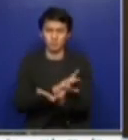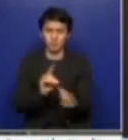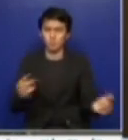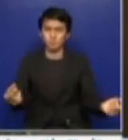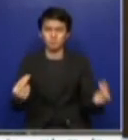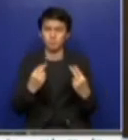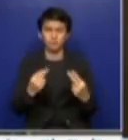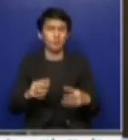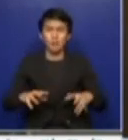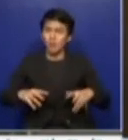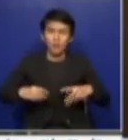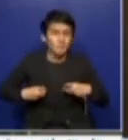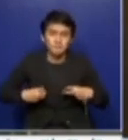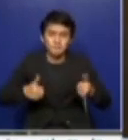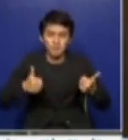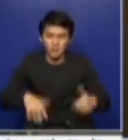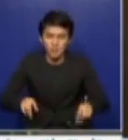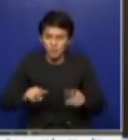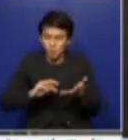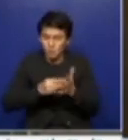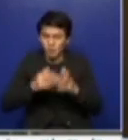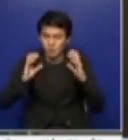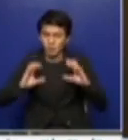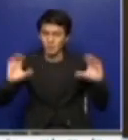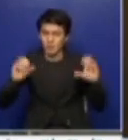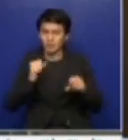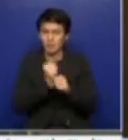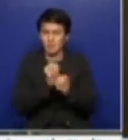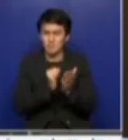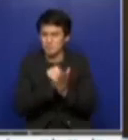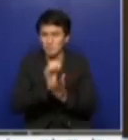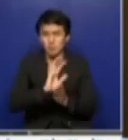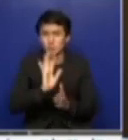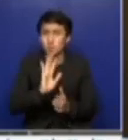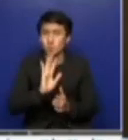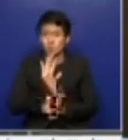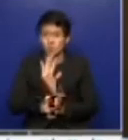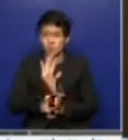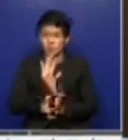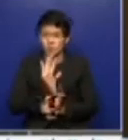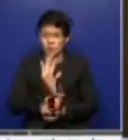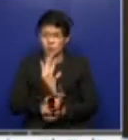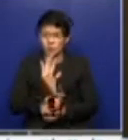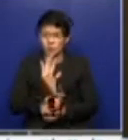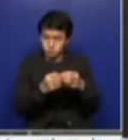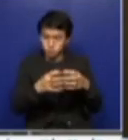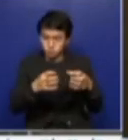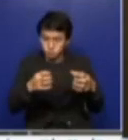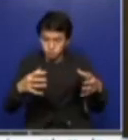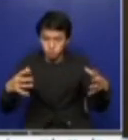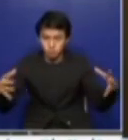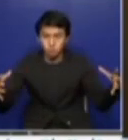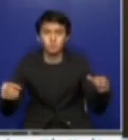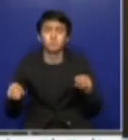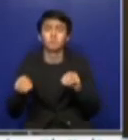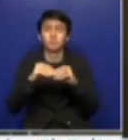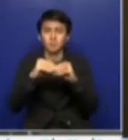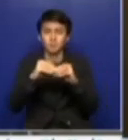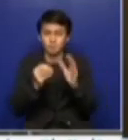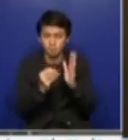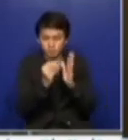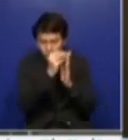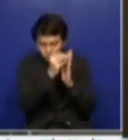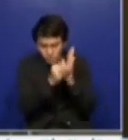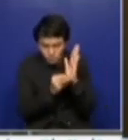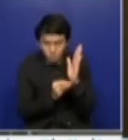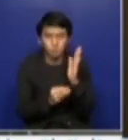ให้มีจำนวนผู้เข้าร่วมชุมนุมมากขึ้นเป็นทวีคูณและกระจายเป็นดอกเห็ด